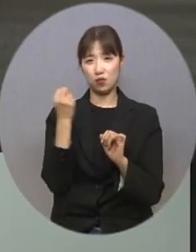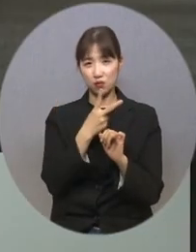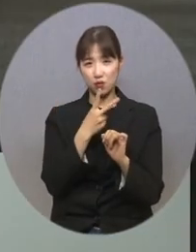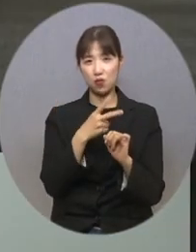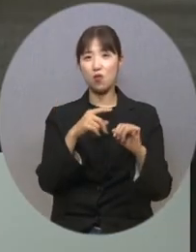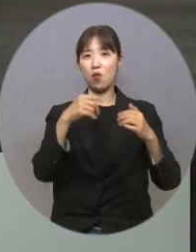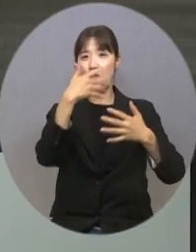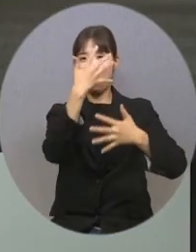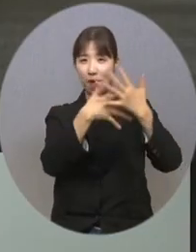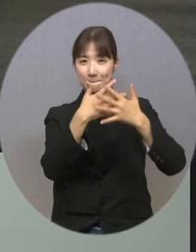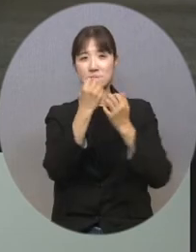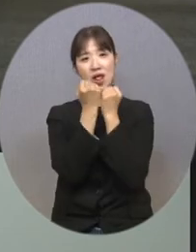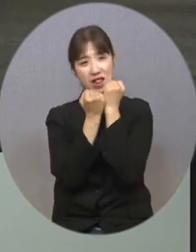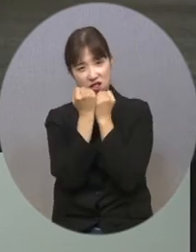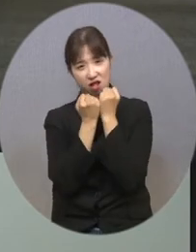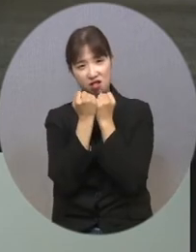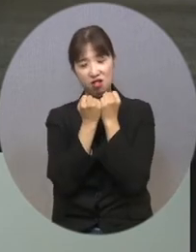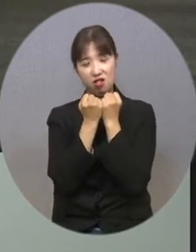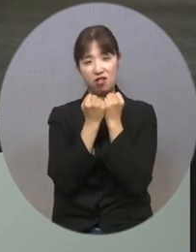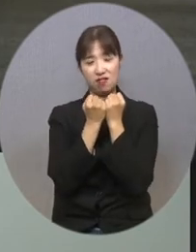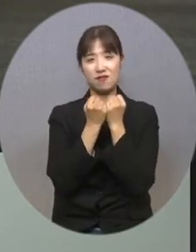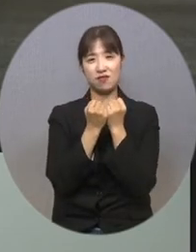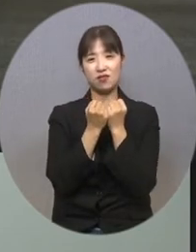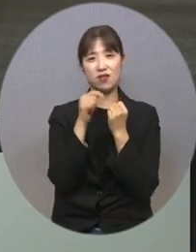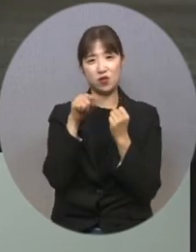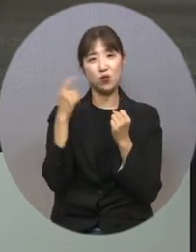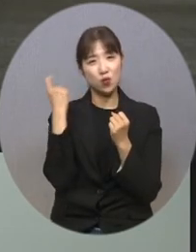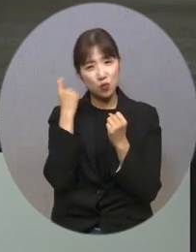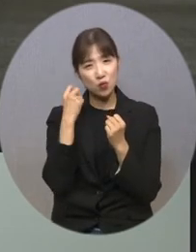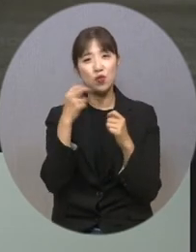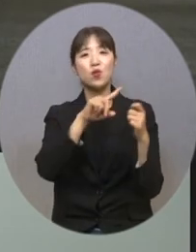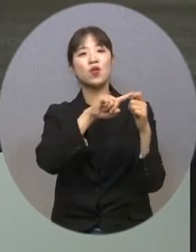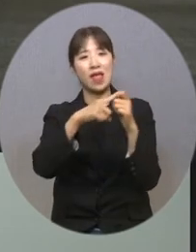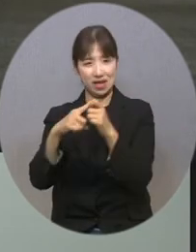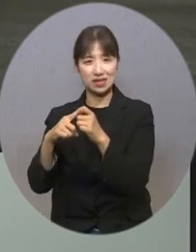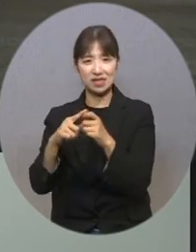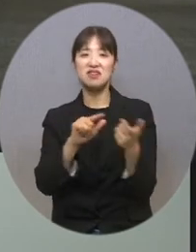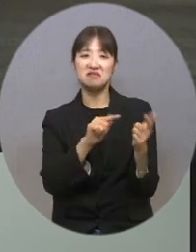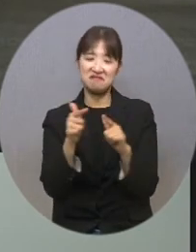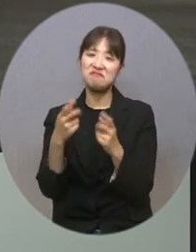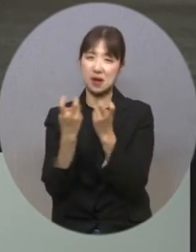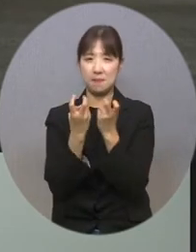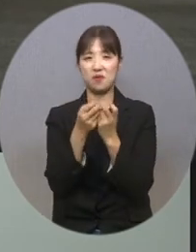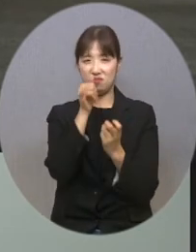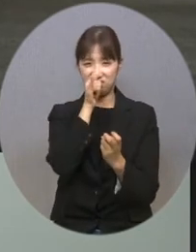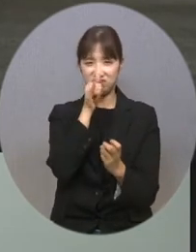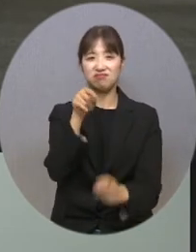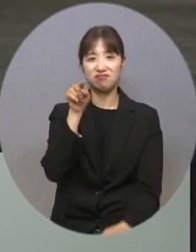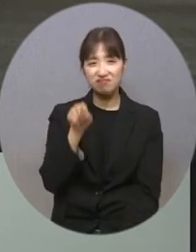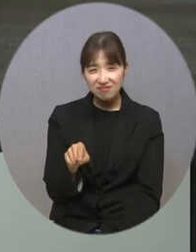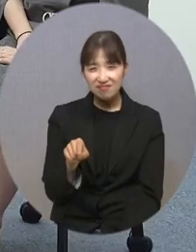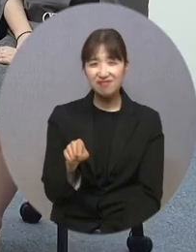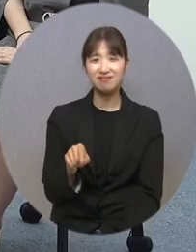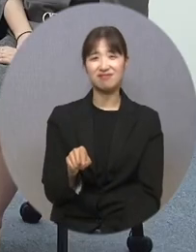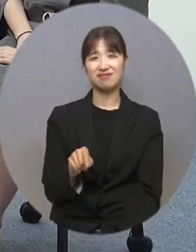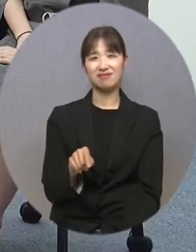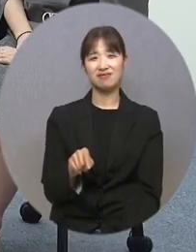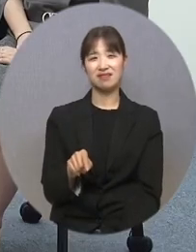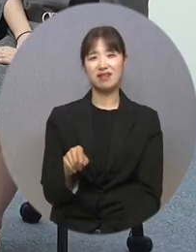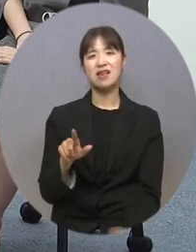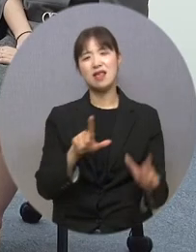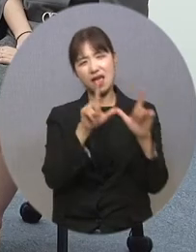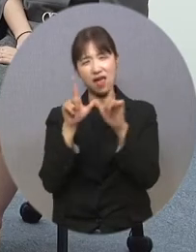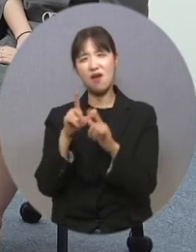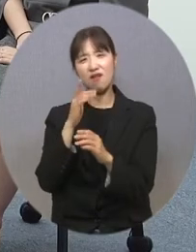화면에서 이나이 이런 해설 또 뭐 텍스트 이런 여러 가지 얘기를 하고 있잖아요 그런 부분도 다 이 생활에서